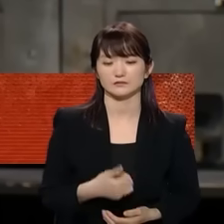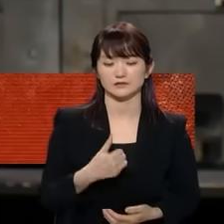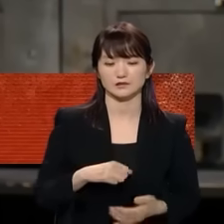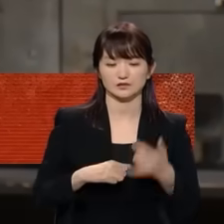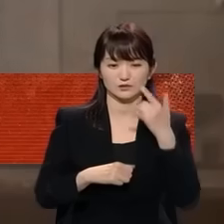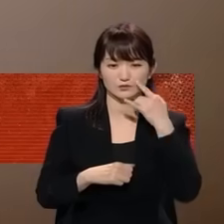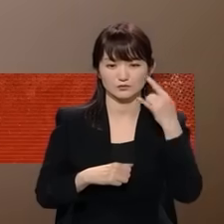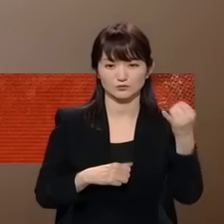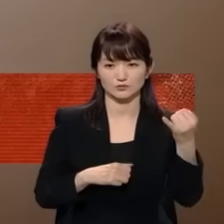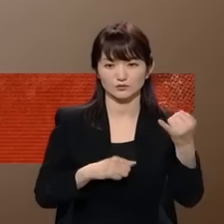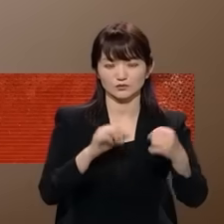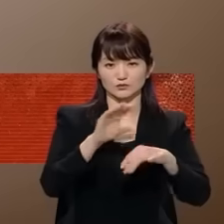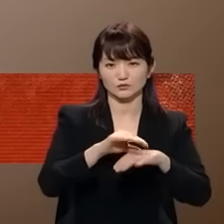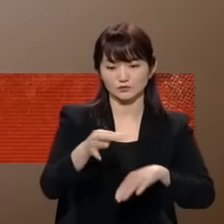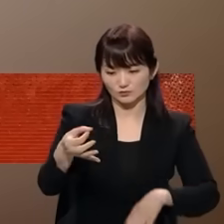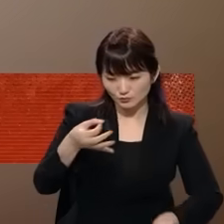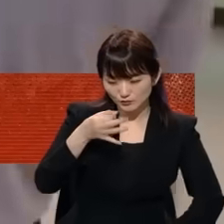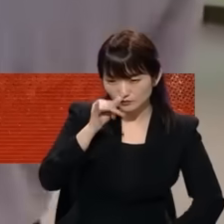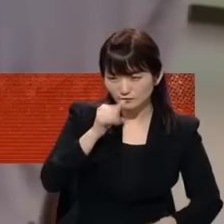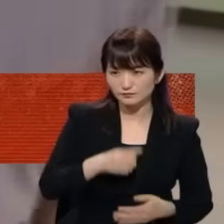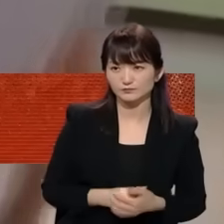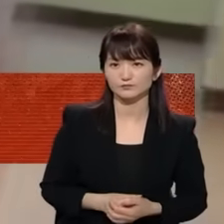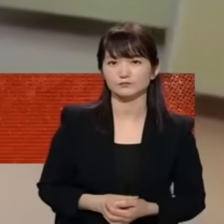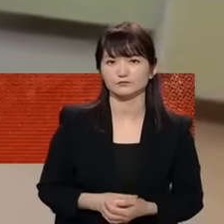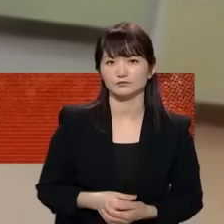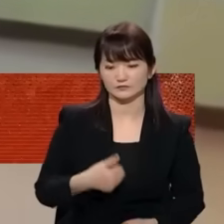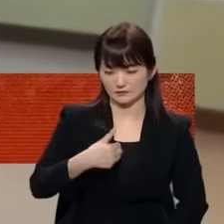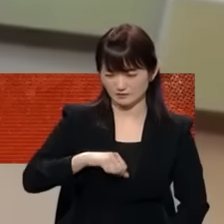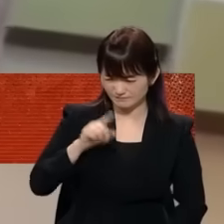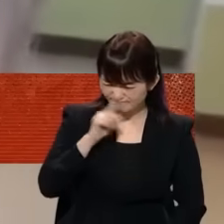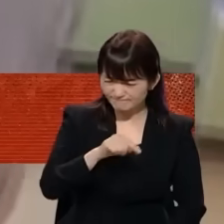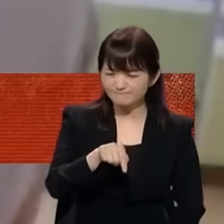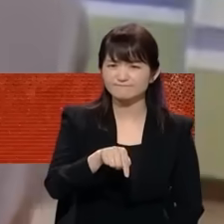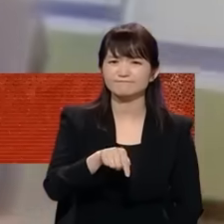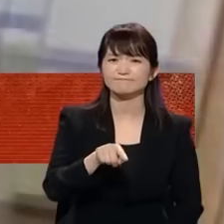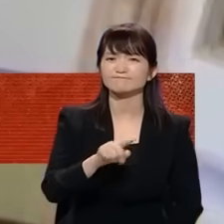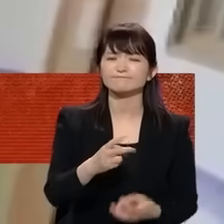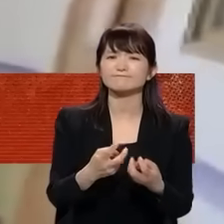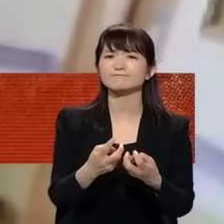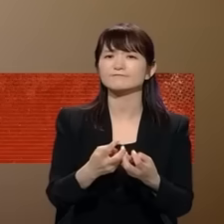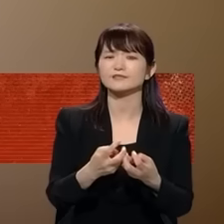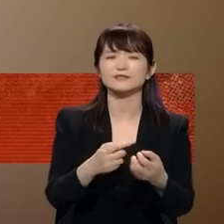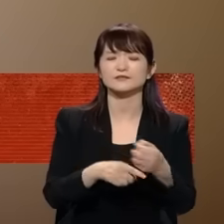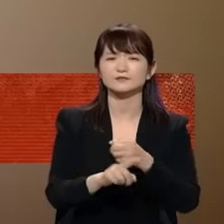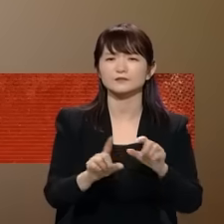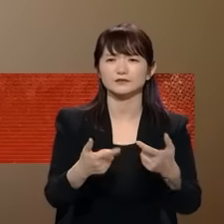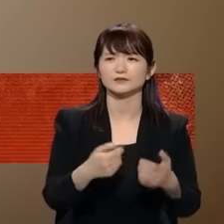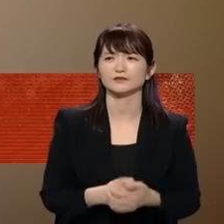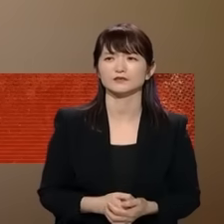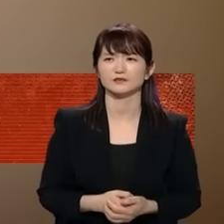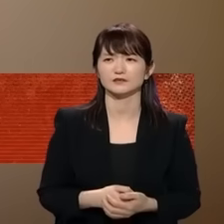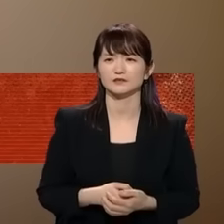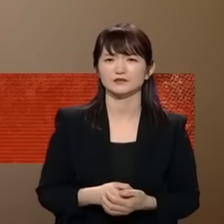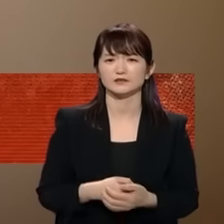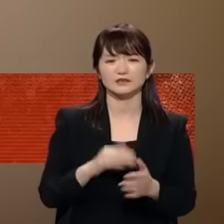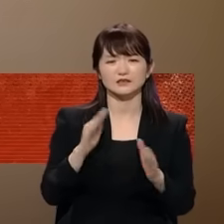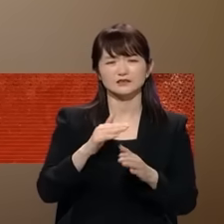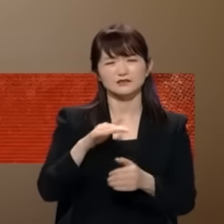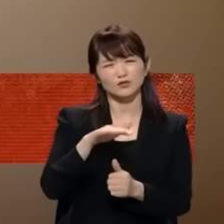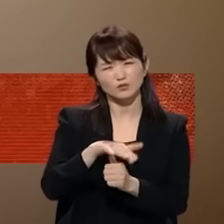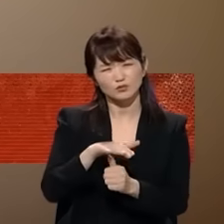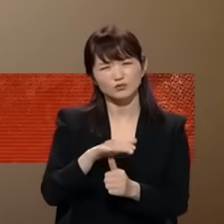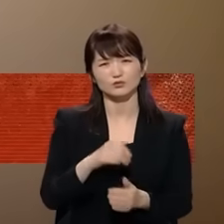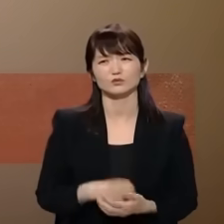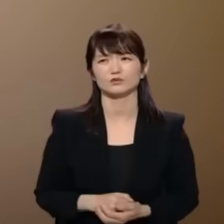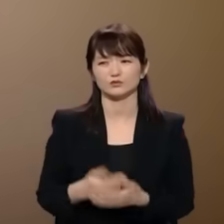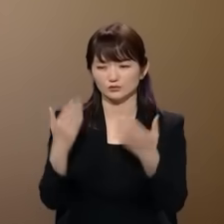수도 있을 것 같은데 뭐 아이가 너무 나쁘니까 뭐 아이 뭐 어떻게 해라 이런 개념이 아니고요. 저 아이 어리잖아요. 그리고 아까 교감